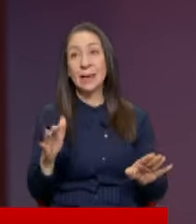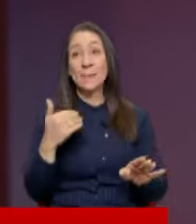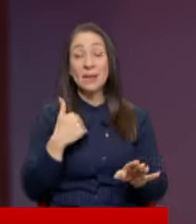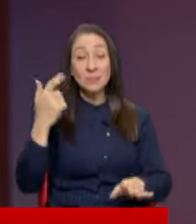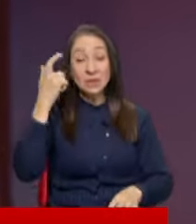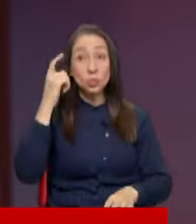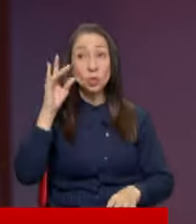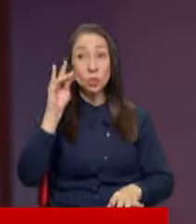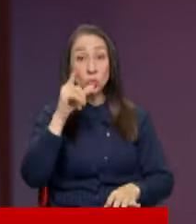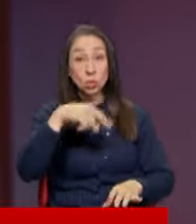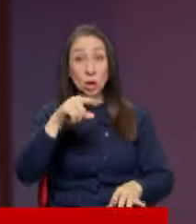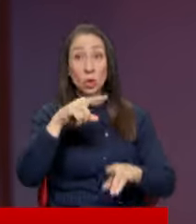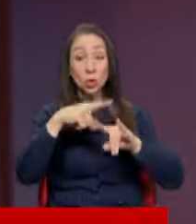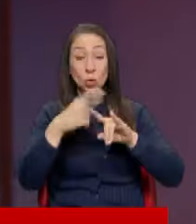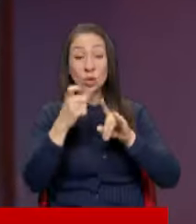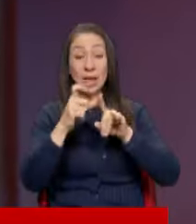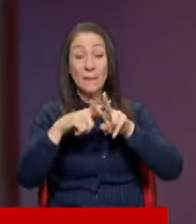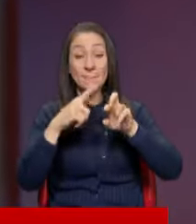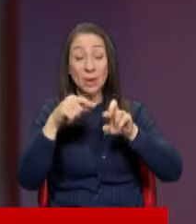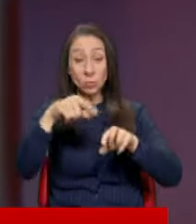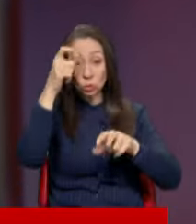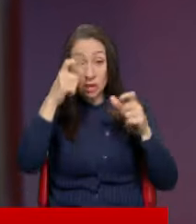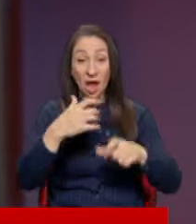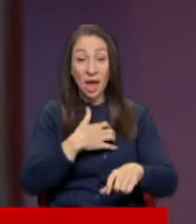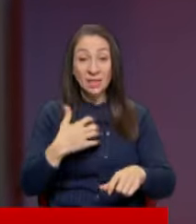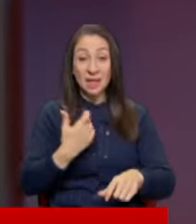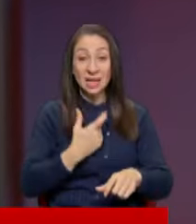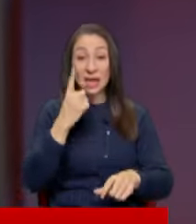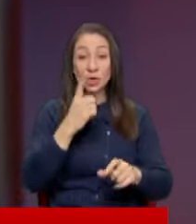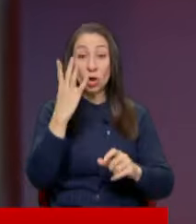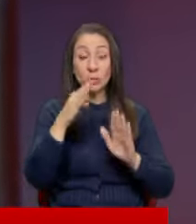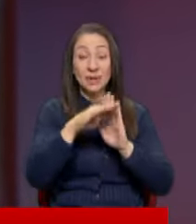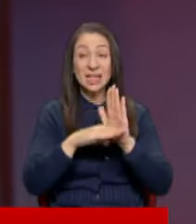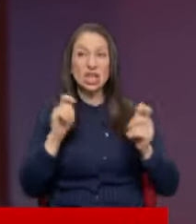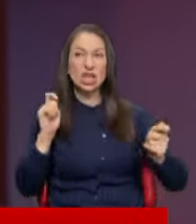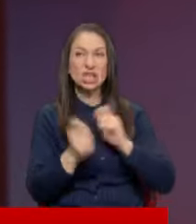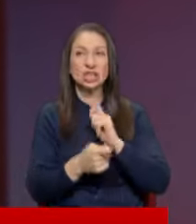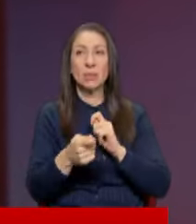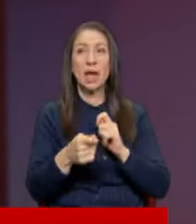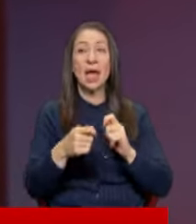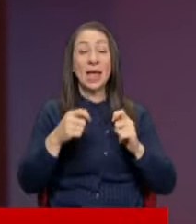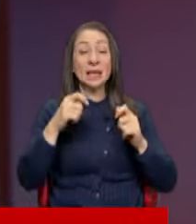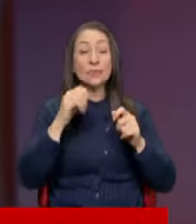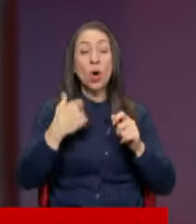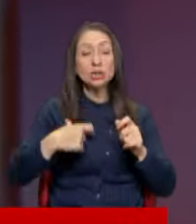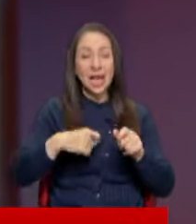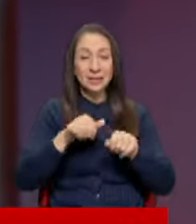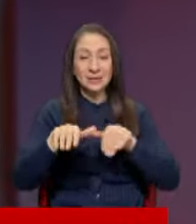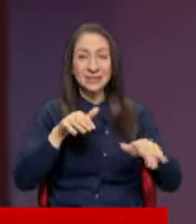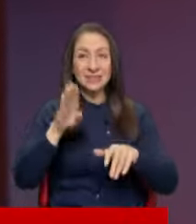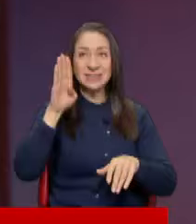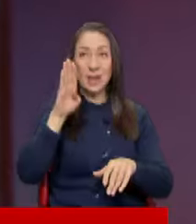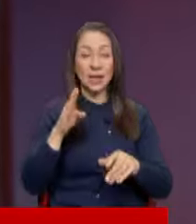benim tanıdığım ürücü hareket hüd aparın bu memlekette anayasanın ilk 4 maddesi değiştirme eyalet sistemine geçme